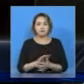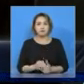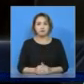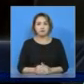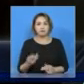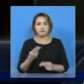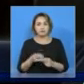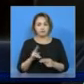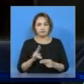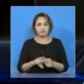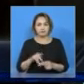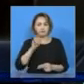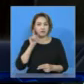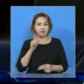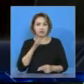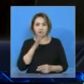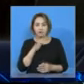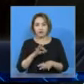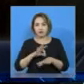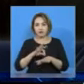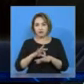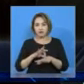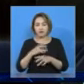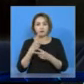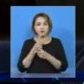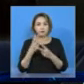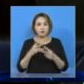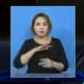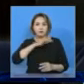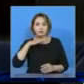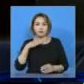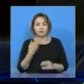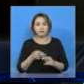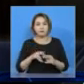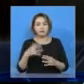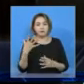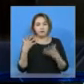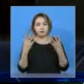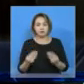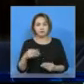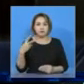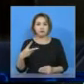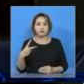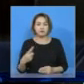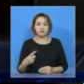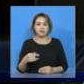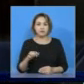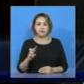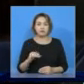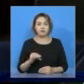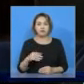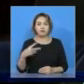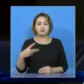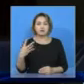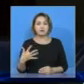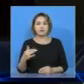бұл жас аралығында да ауру көрсеткіші көбейіп отыр. Соңғы 5 күндікте 21 сәуір,